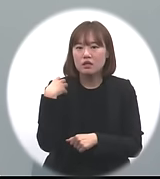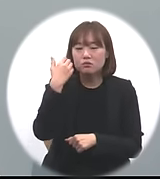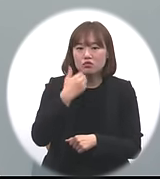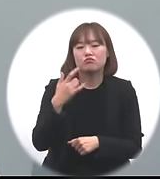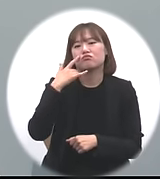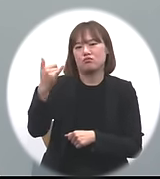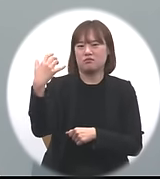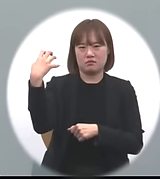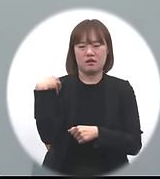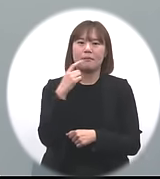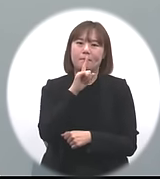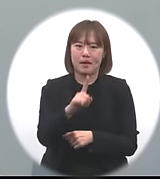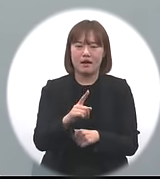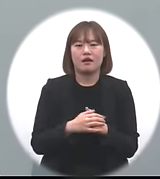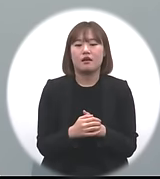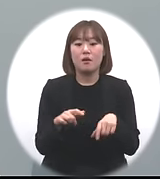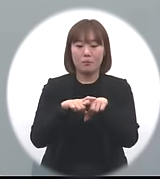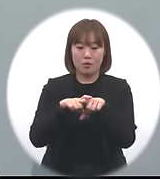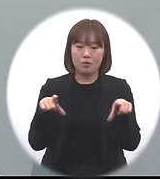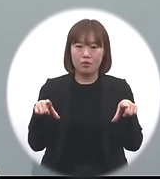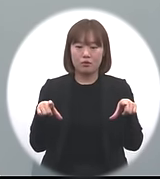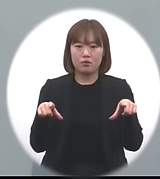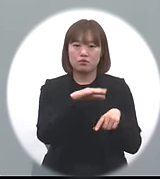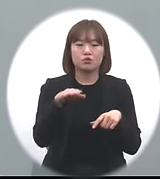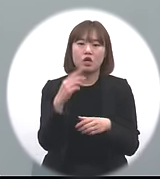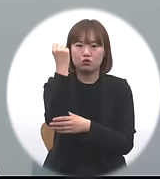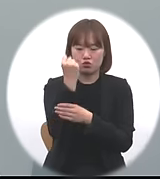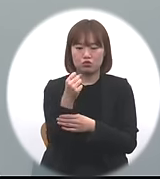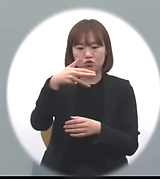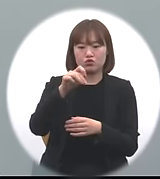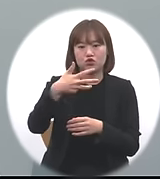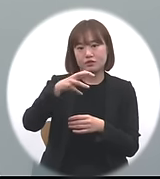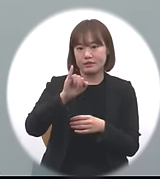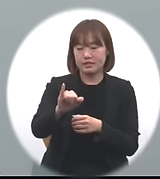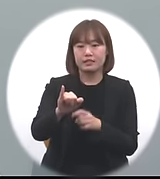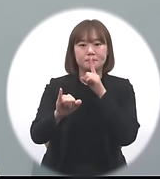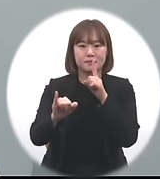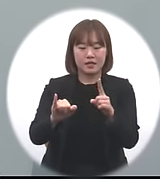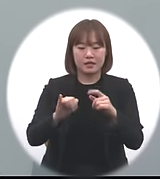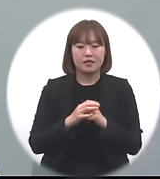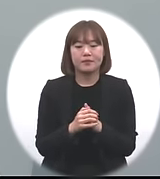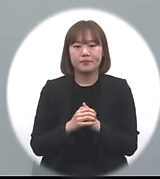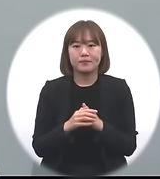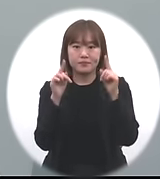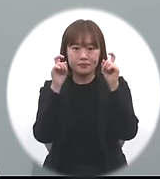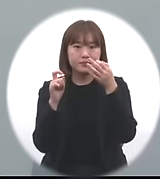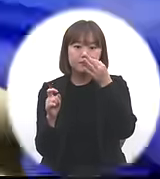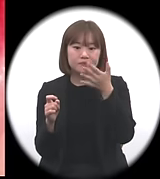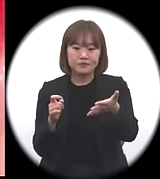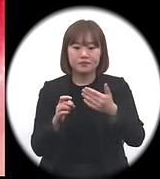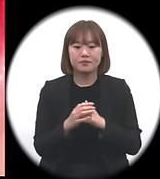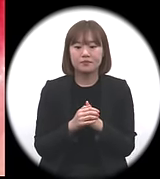애가 잘못한 건 거의 없거든요. 보통 제일 흔한 문제는 우리가 충치라고 부르는 거죠. 자, 입안 사진 하나